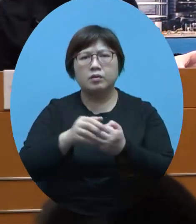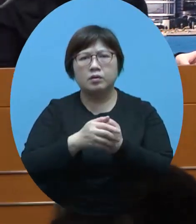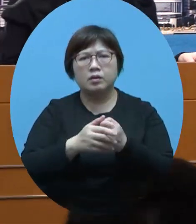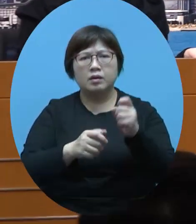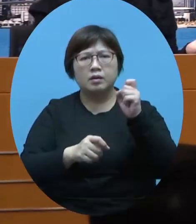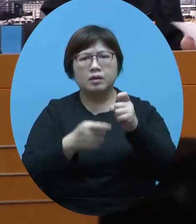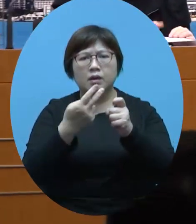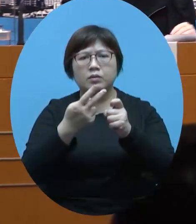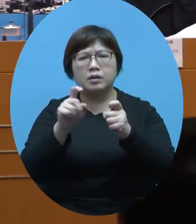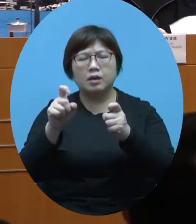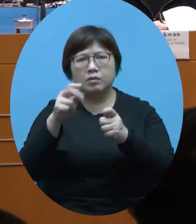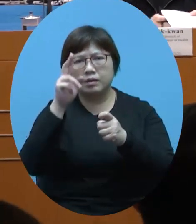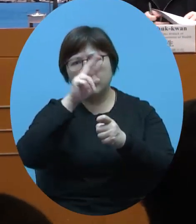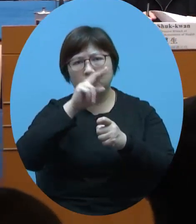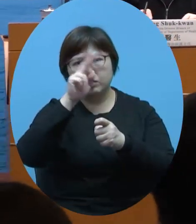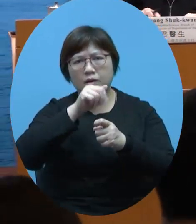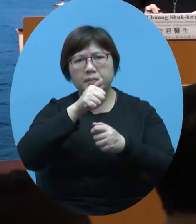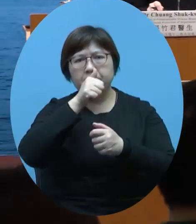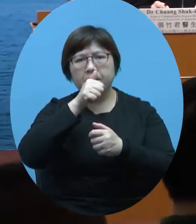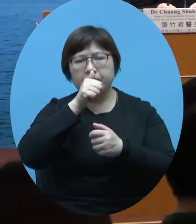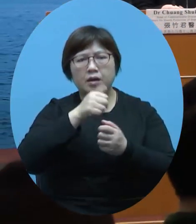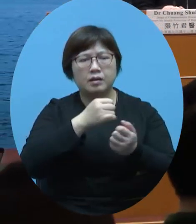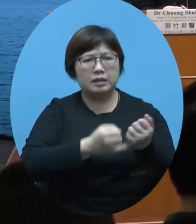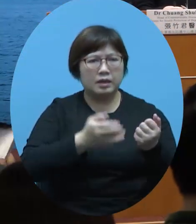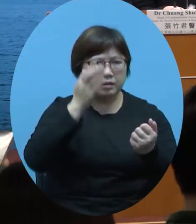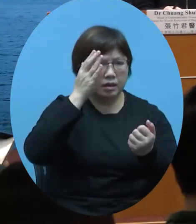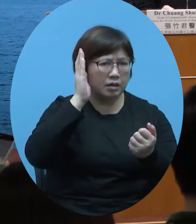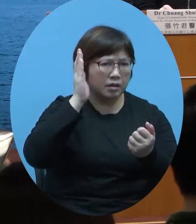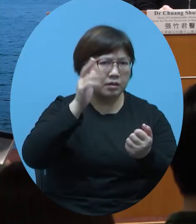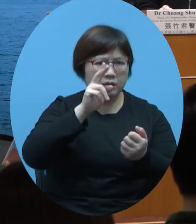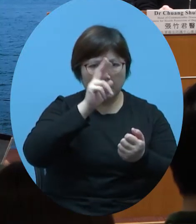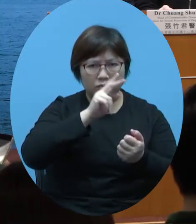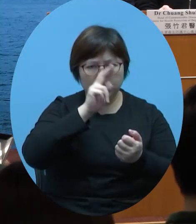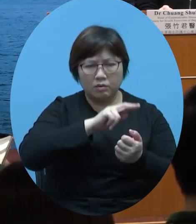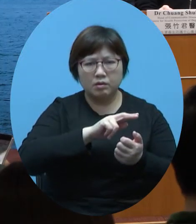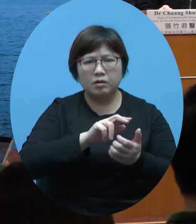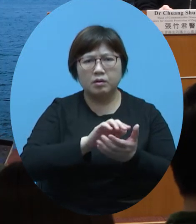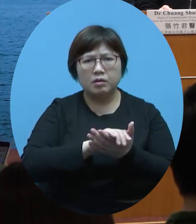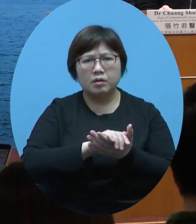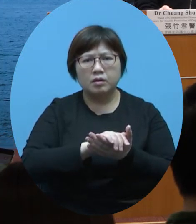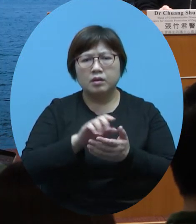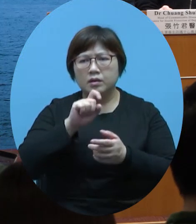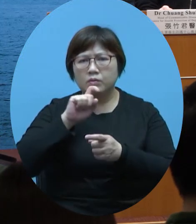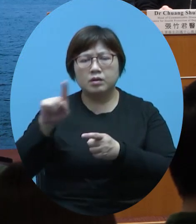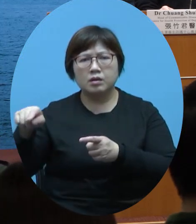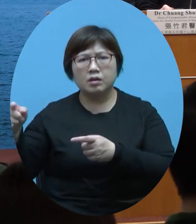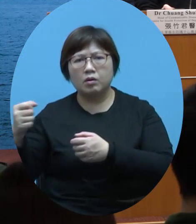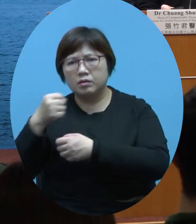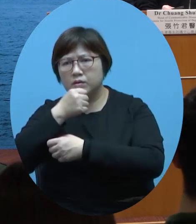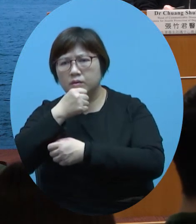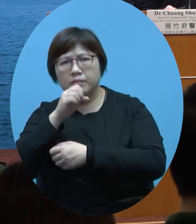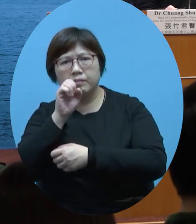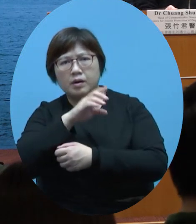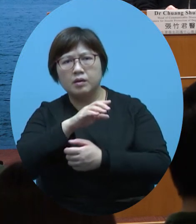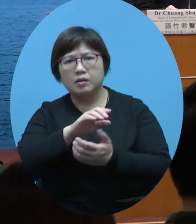九送錯咗即係阿爸同阿仔嗰個 case 咧想問一下咁因為韓家頭先問過，即係佢到而家呢一刻，其實